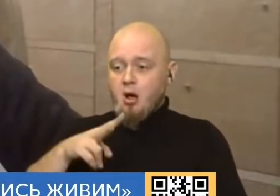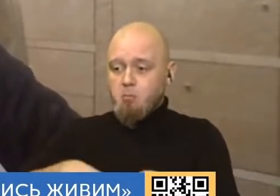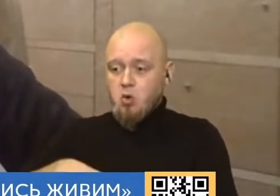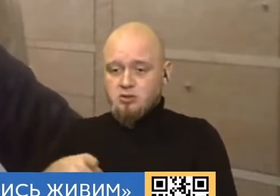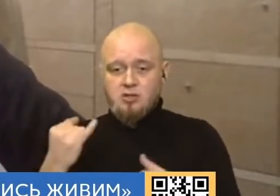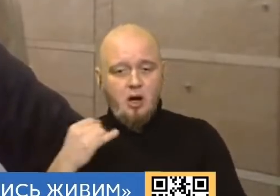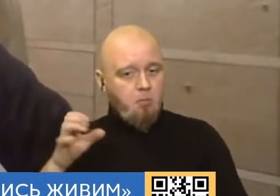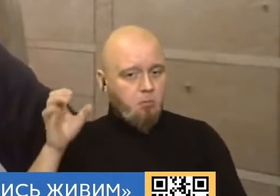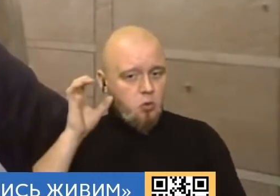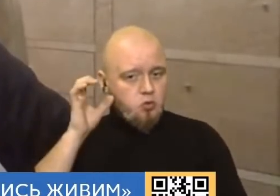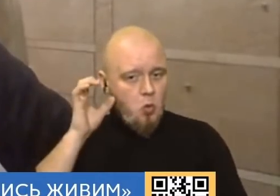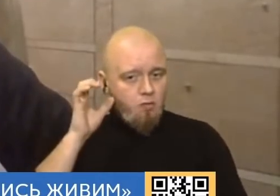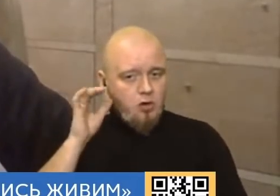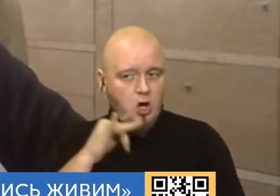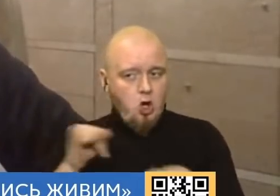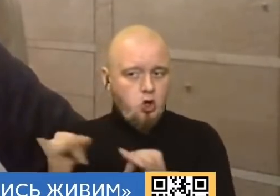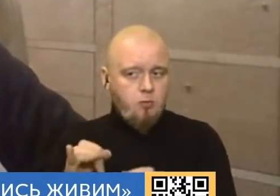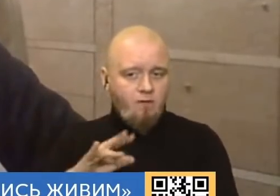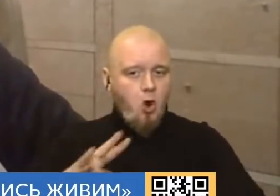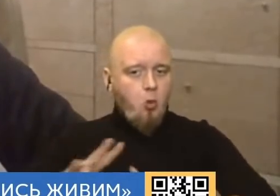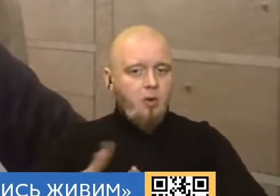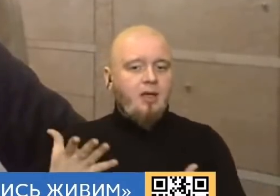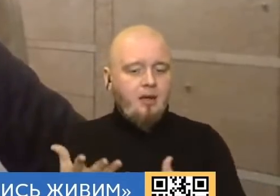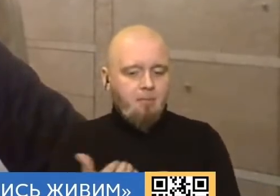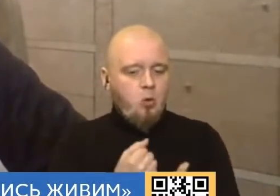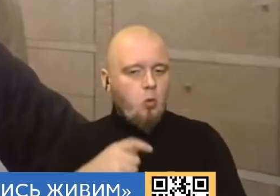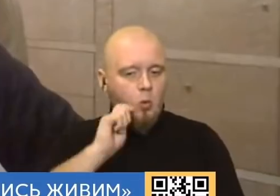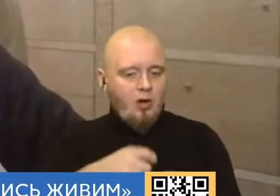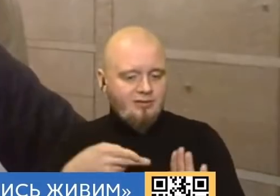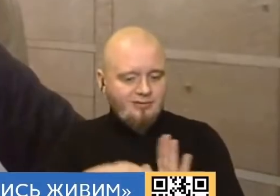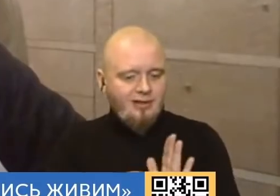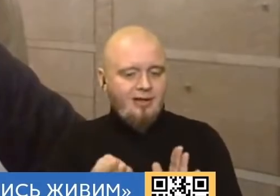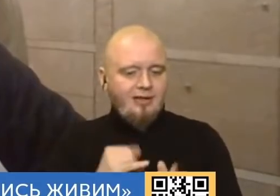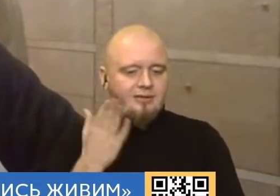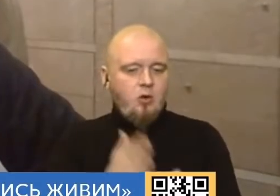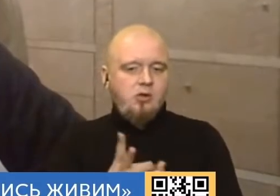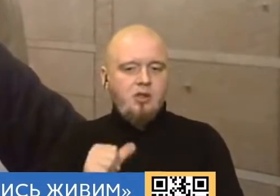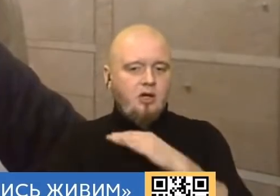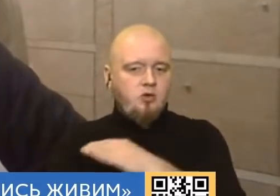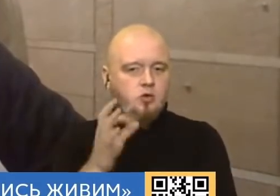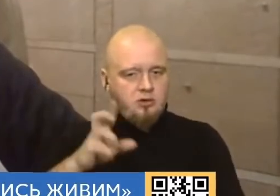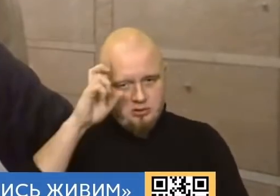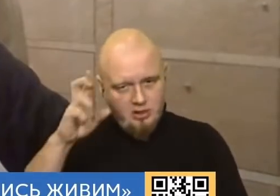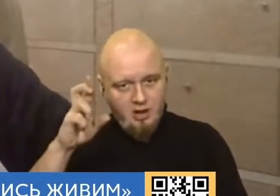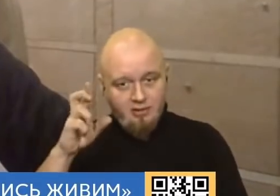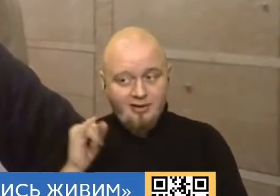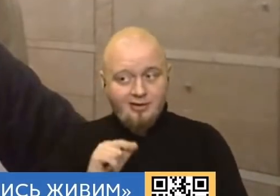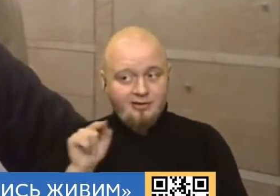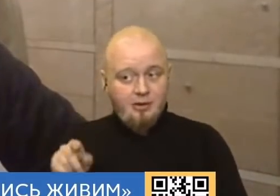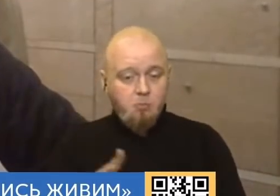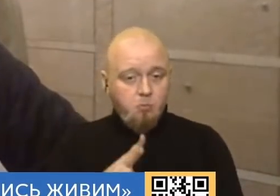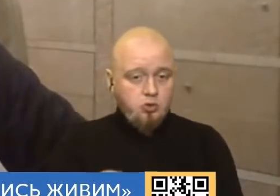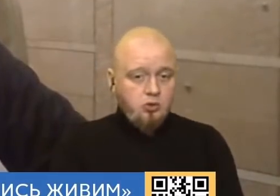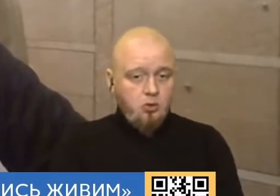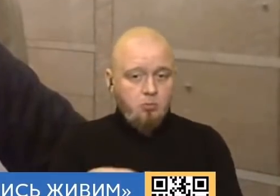прослуховує інколи розмови окупантів, які беруть українські картки і знаходяться на сході держави. І там